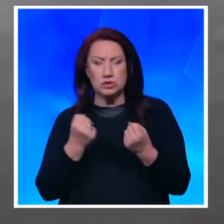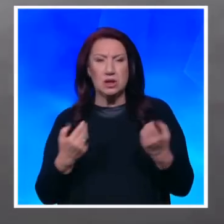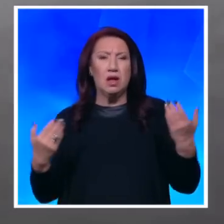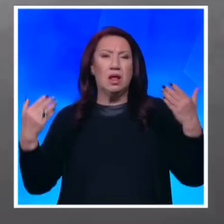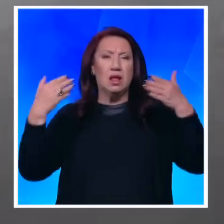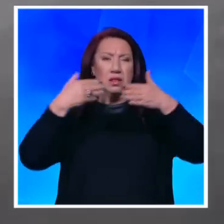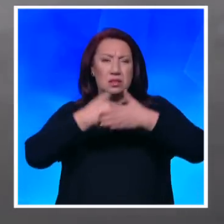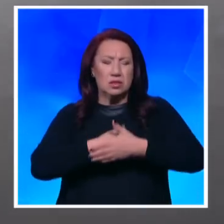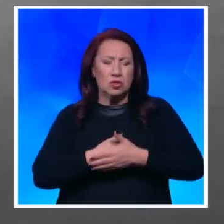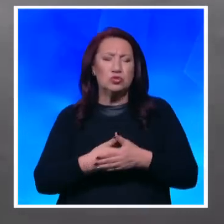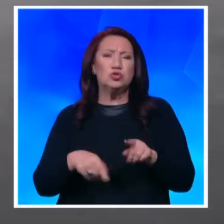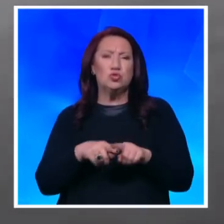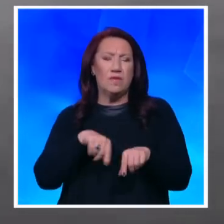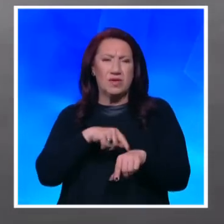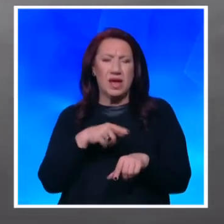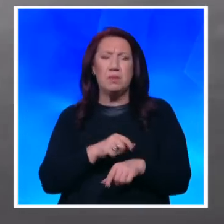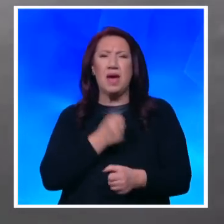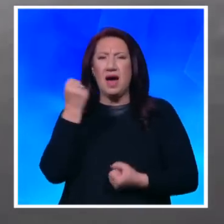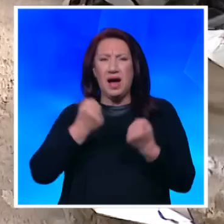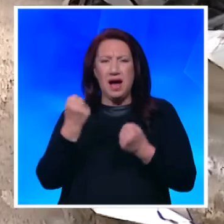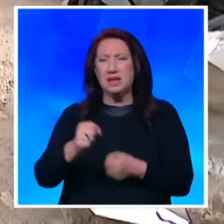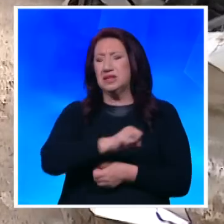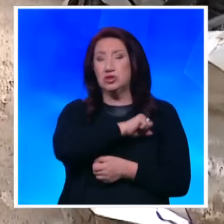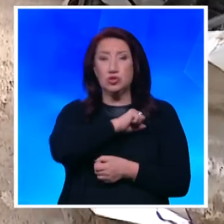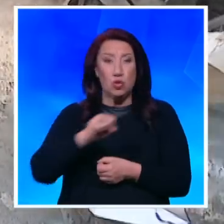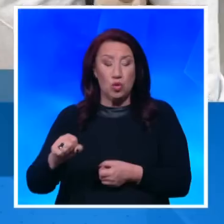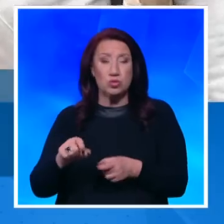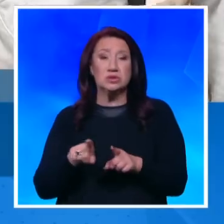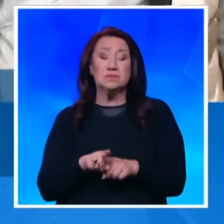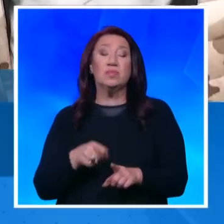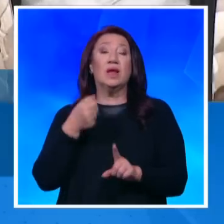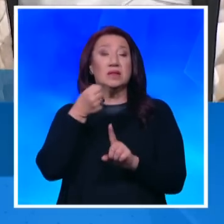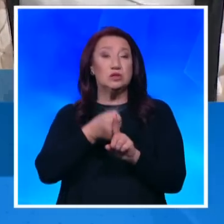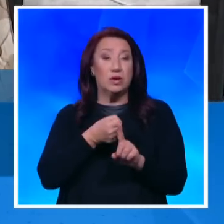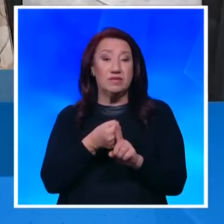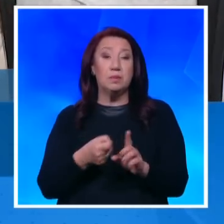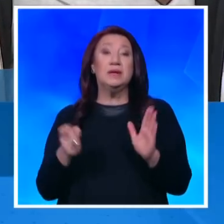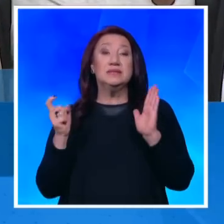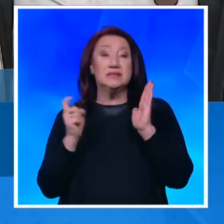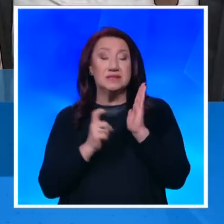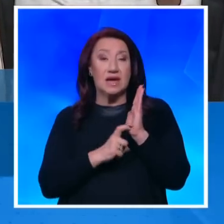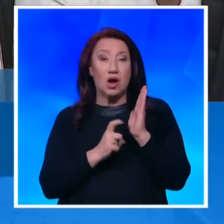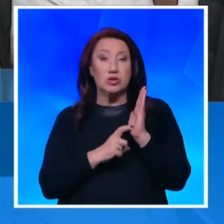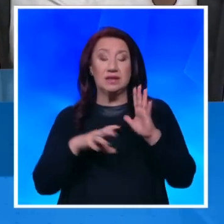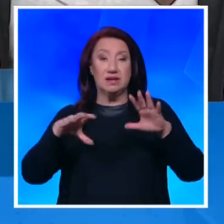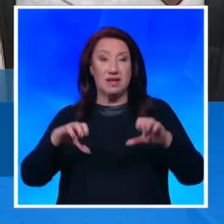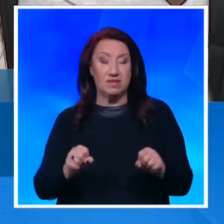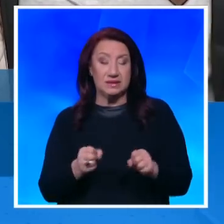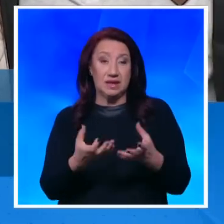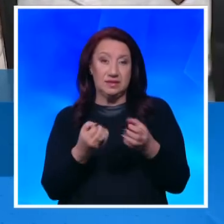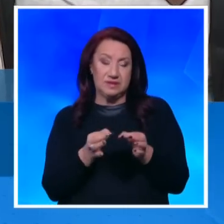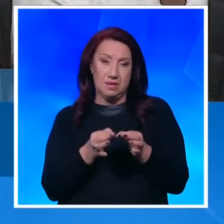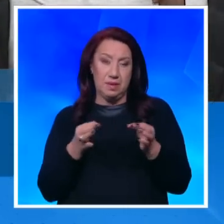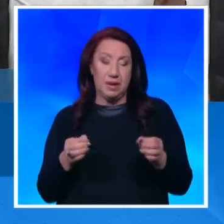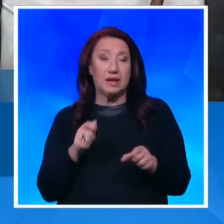за убийства. Отделно от това настояваме незабавно законодателната власт в България да предприеме такива мерки, че да